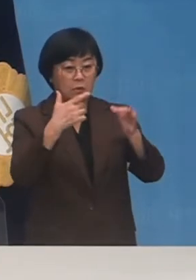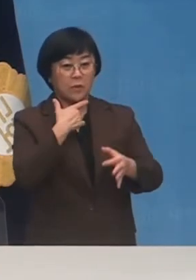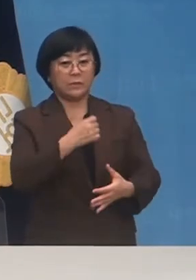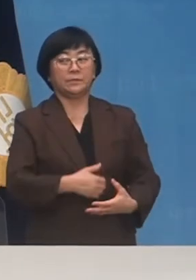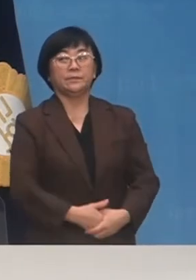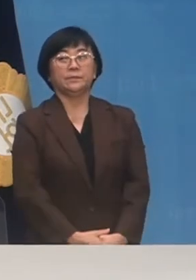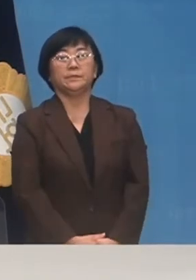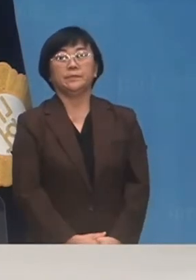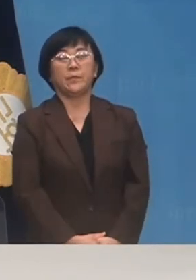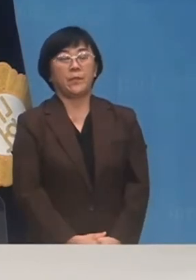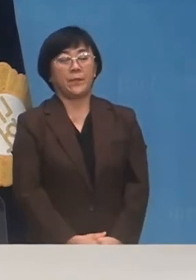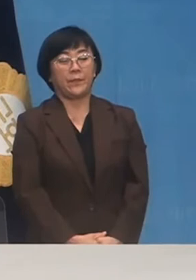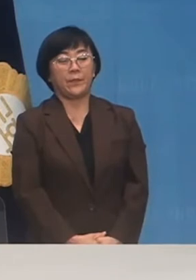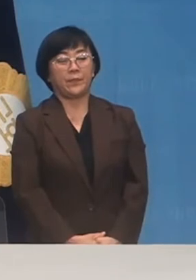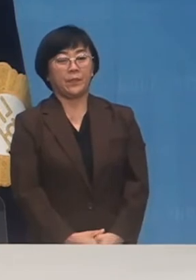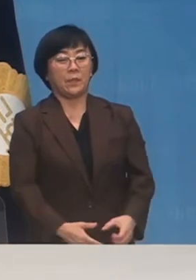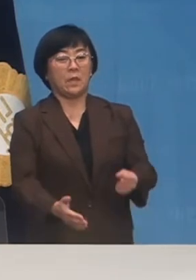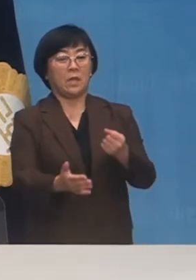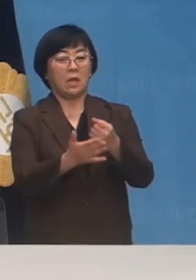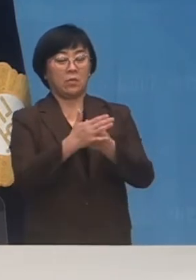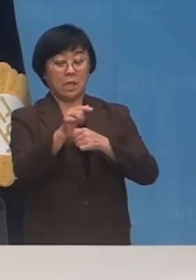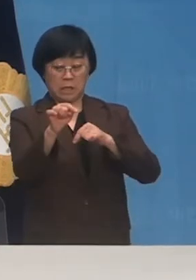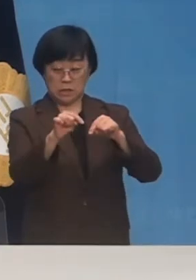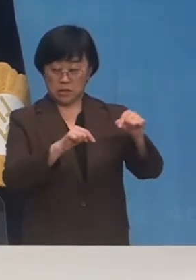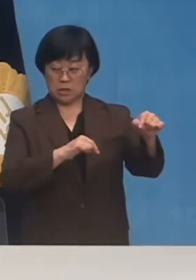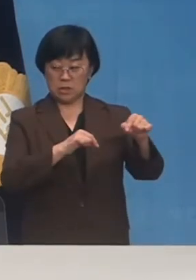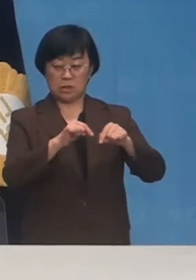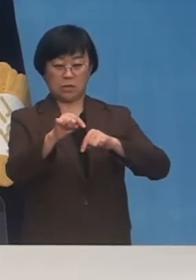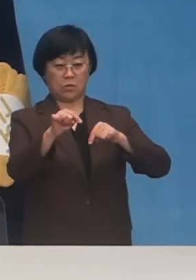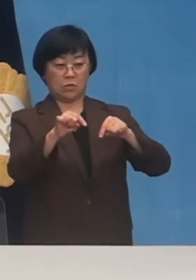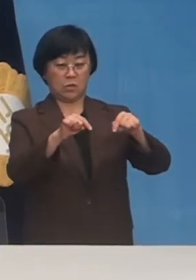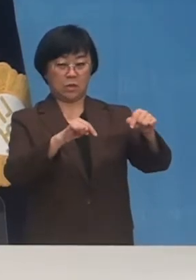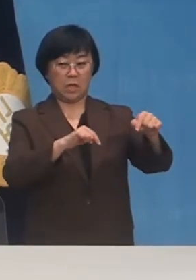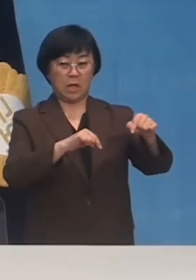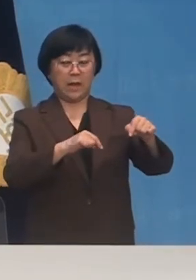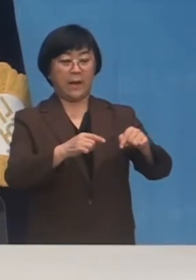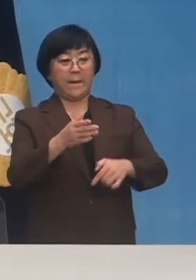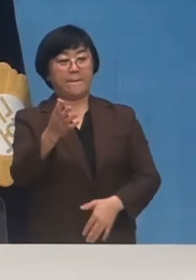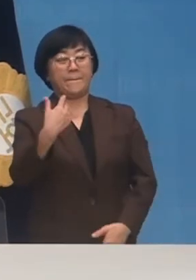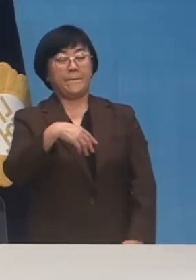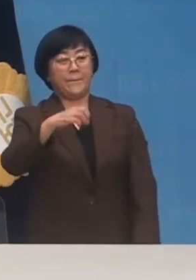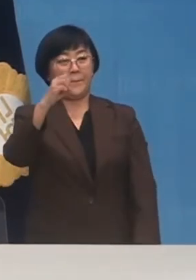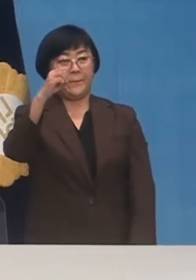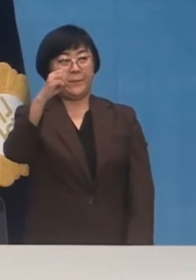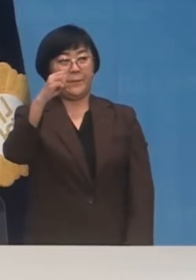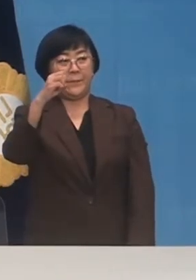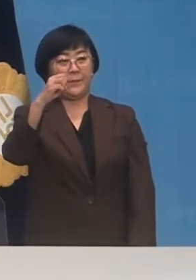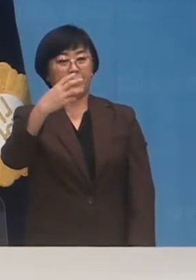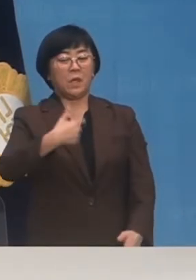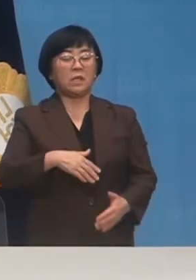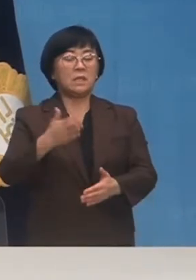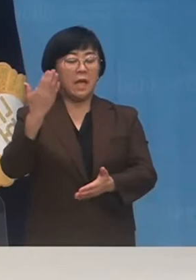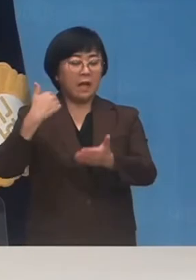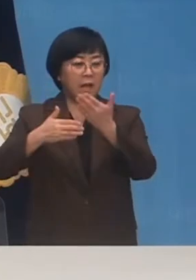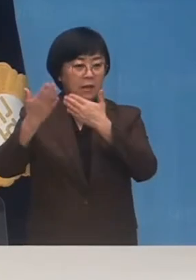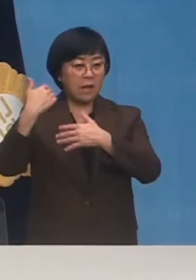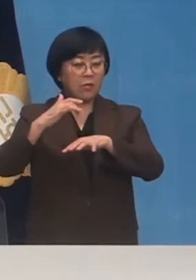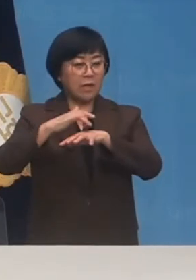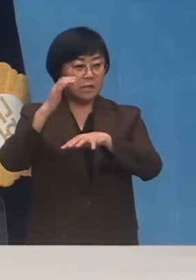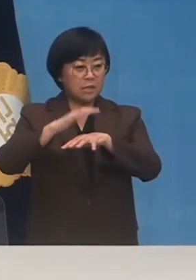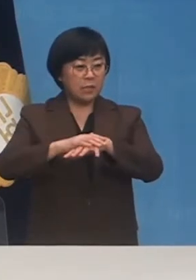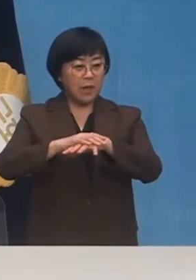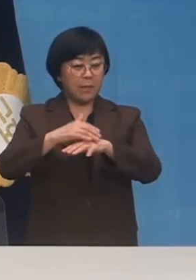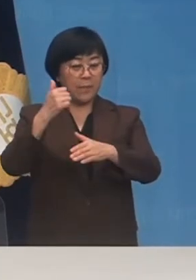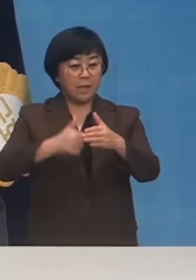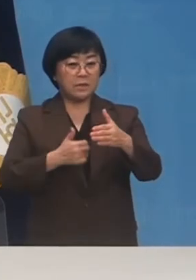원한다. 그래서 정치권에 진 빛이 없고 여의도 구태 간섭에 물들지 않아